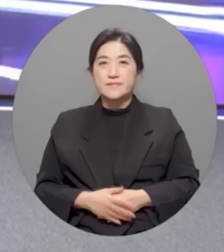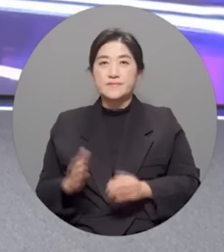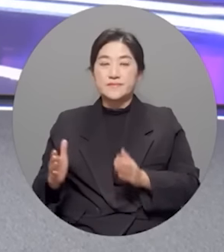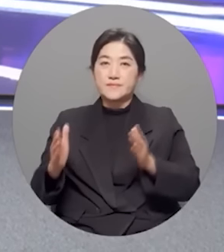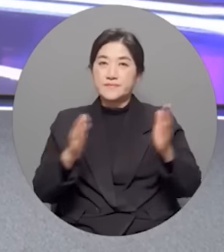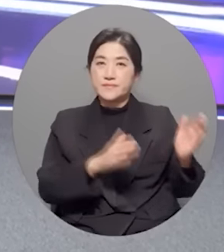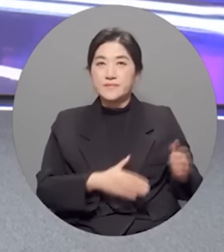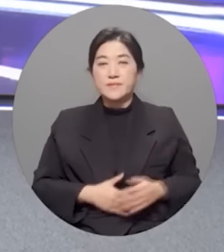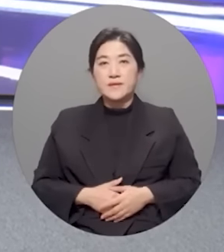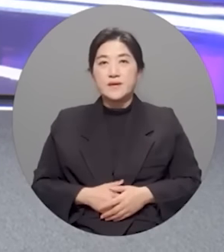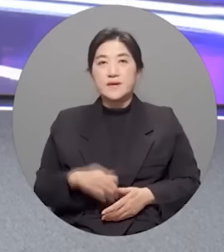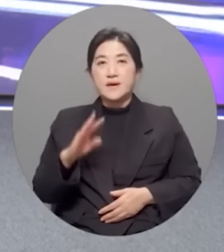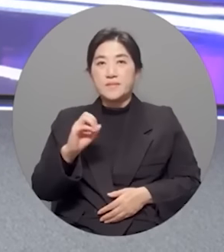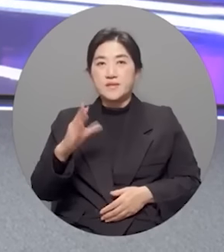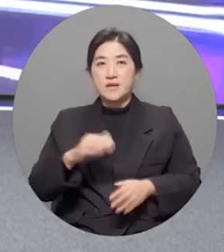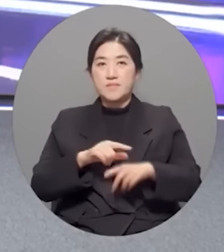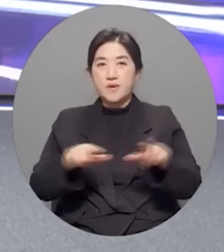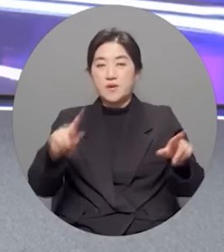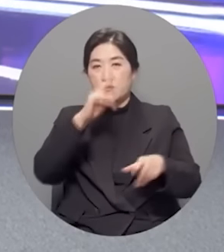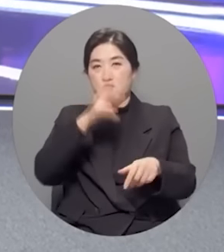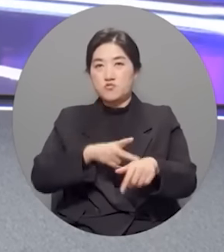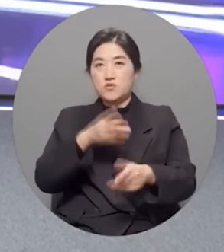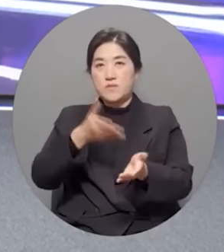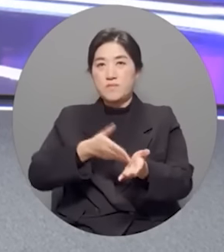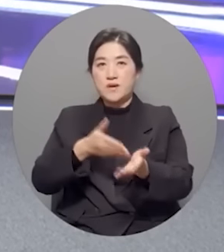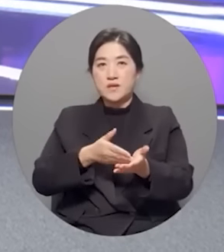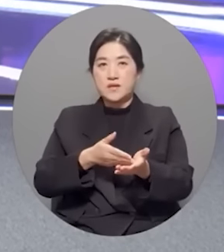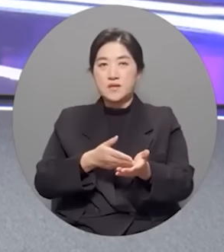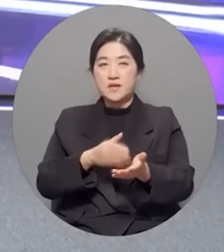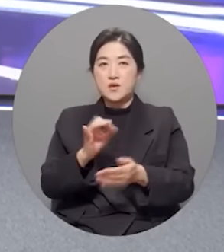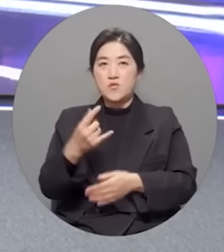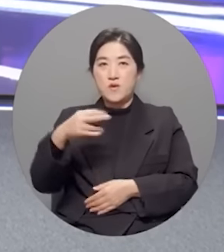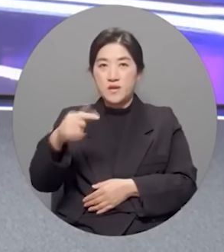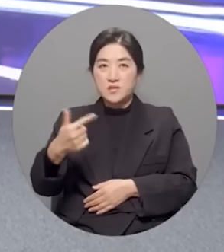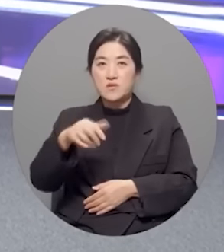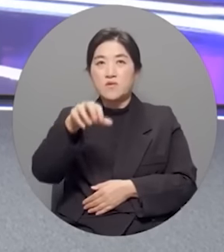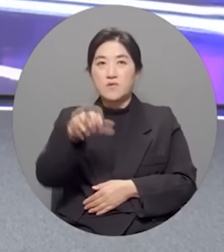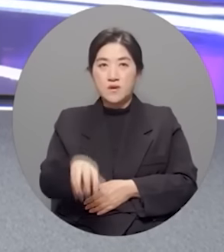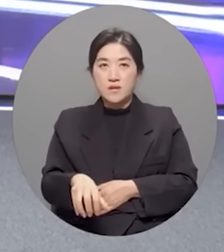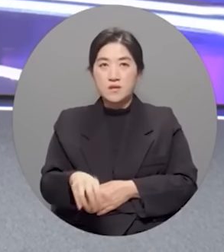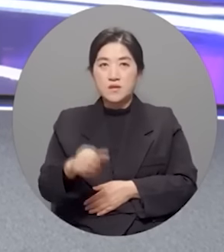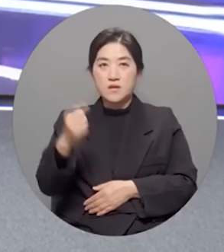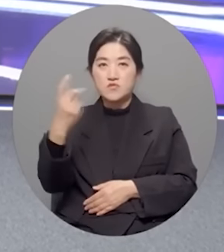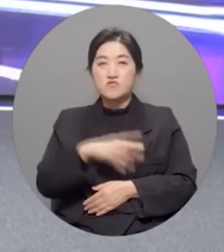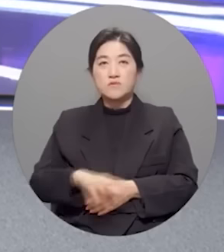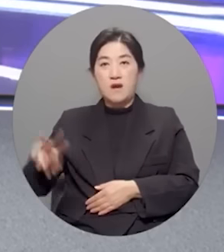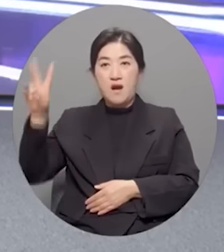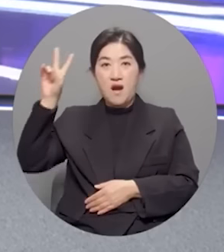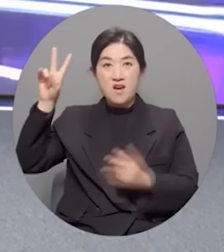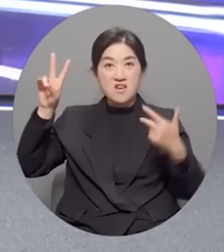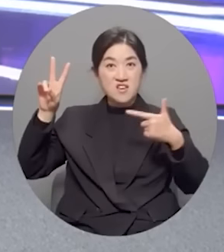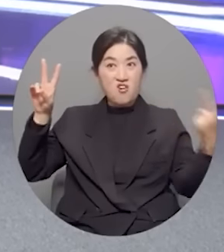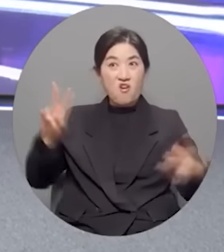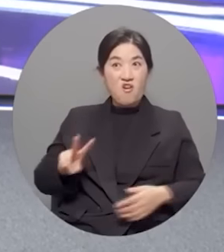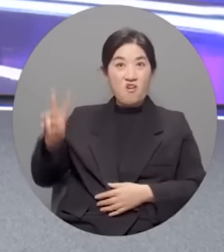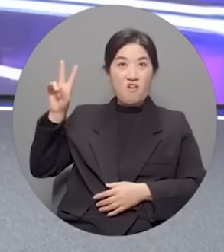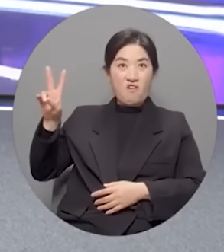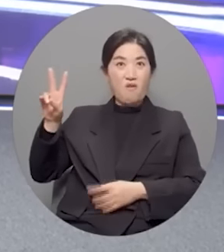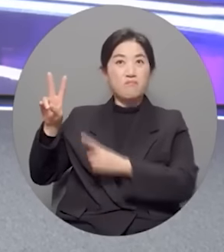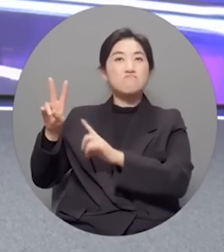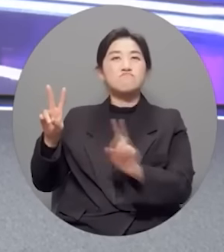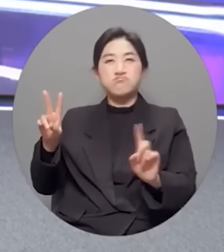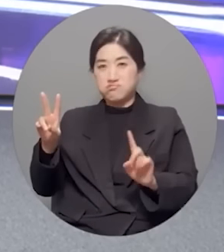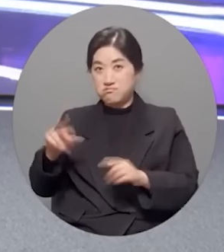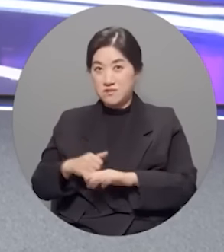했습니다 평일 오후 2시에 방송하는 뉴스 회전 스튜디오에는 숫자 2가 커다랗게 떠 있습니다